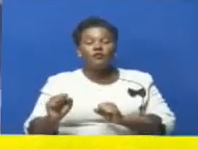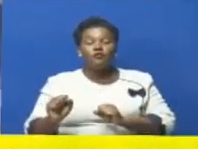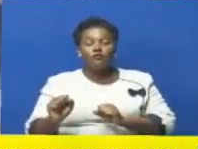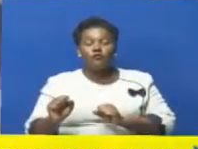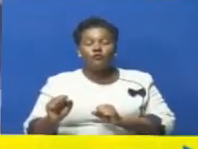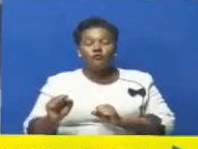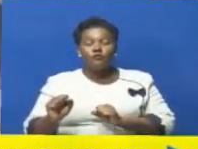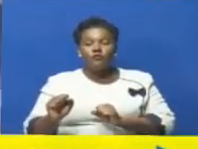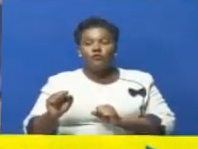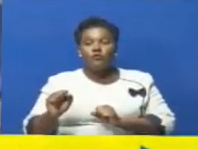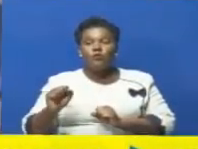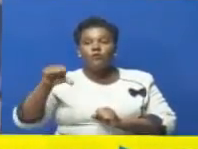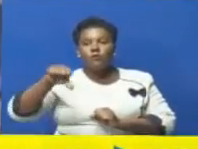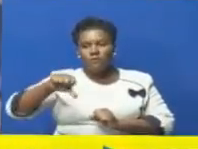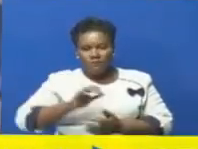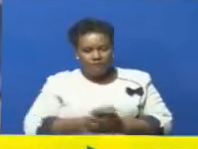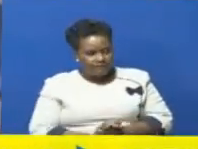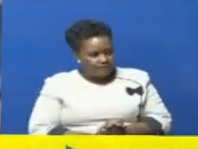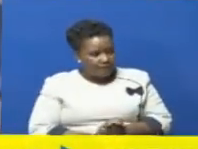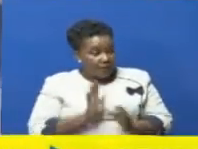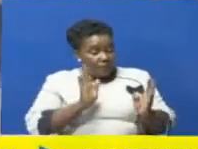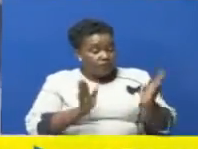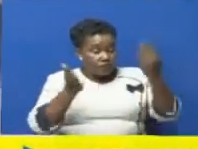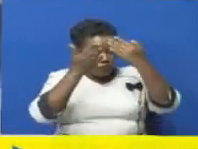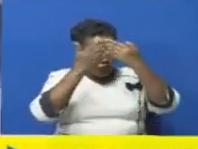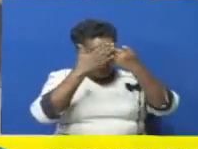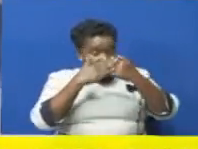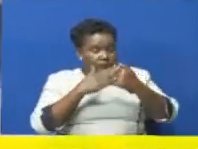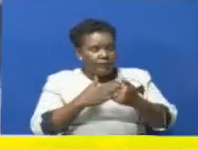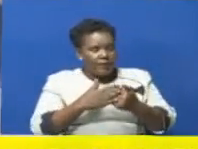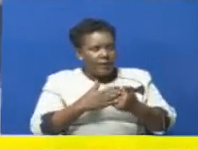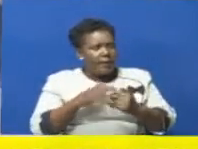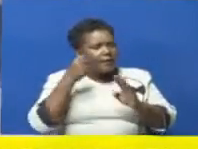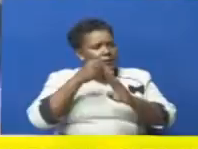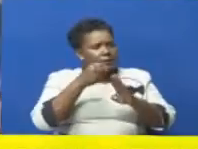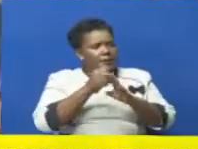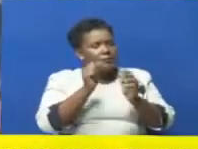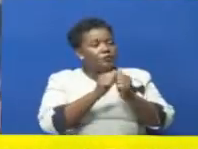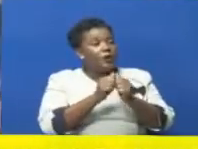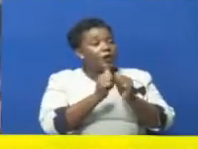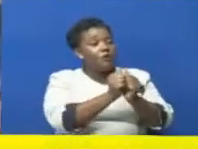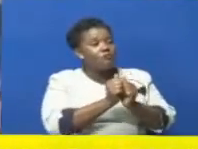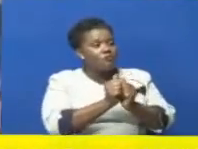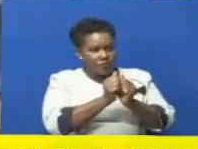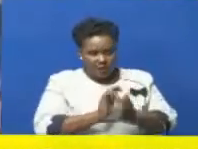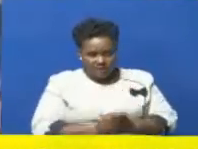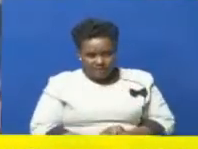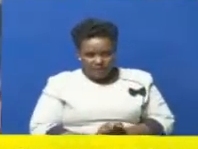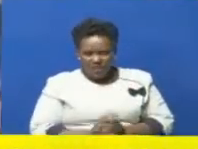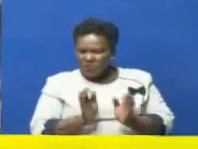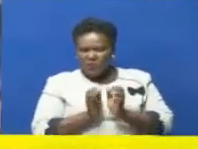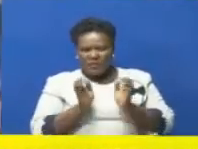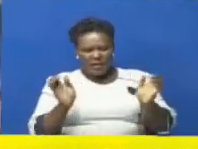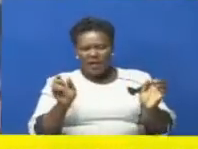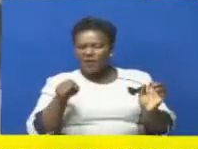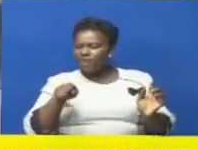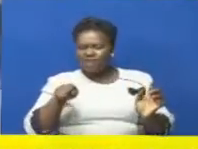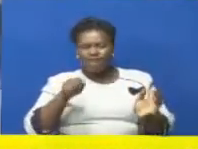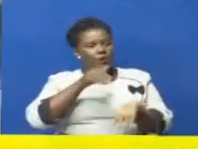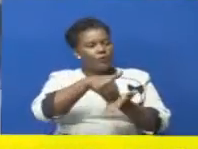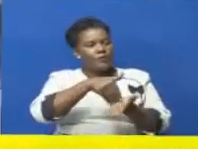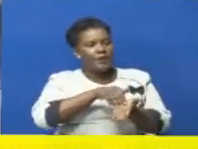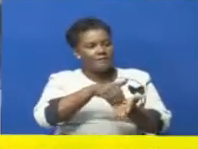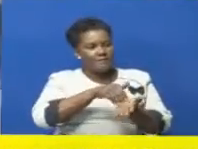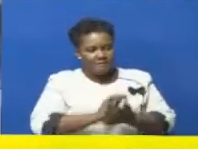alikuja kulingania umoja ni nguvu na utengano ni udhaifu. Mtume Muhammad sallallahu alaihi wasallam